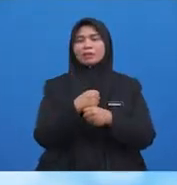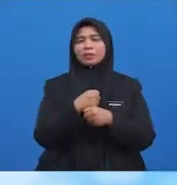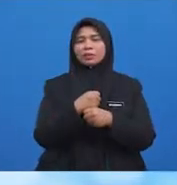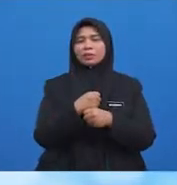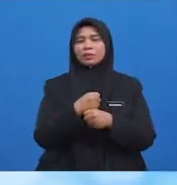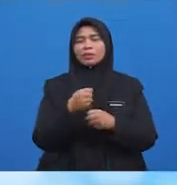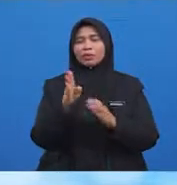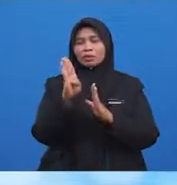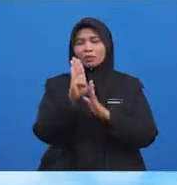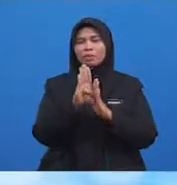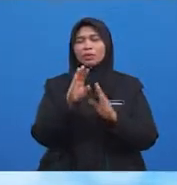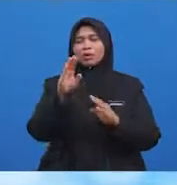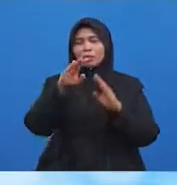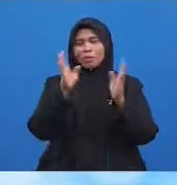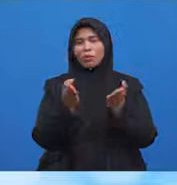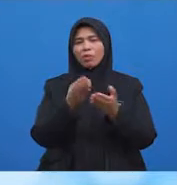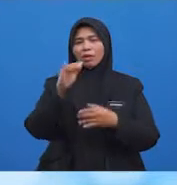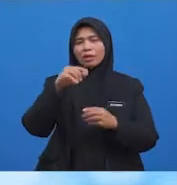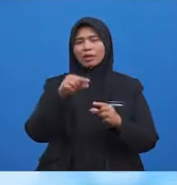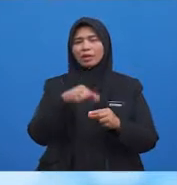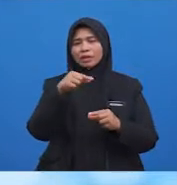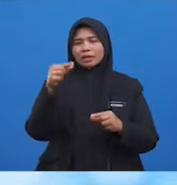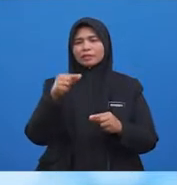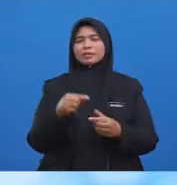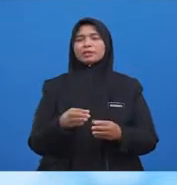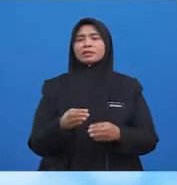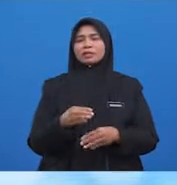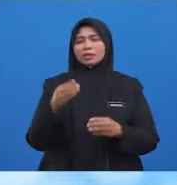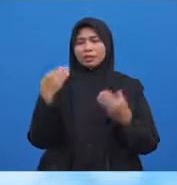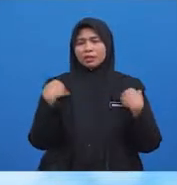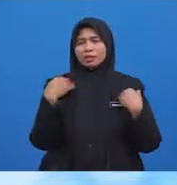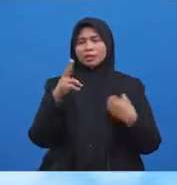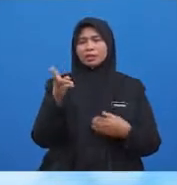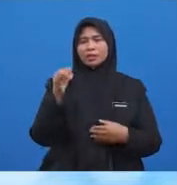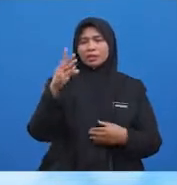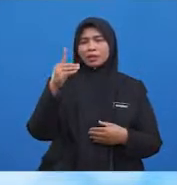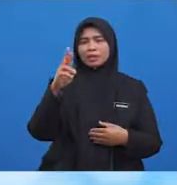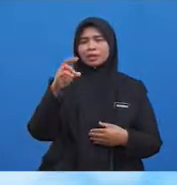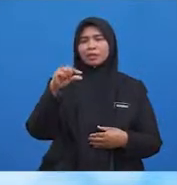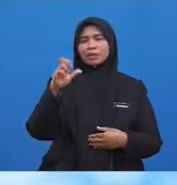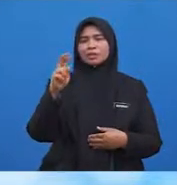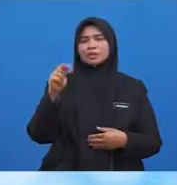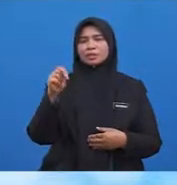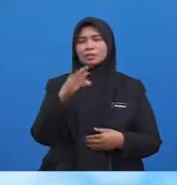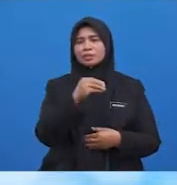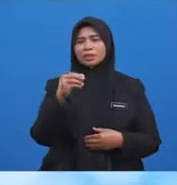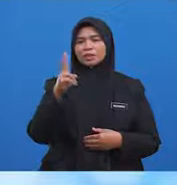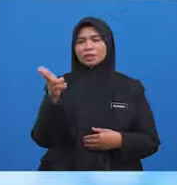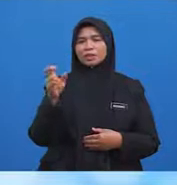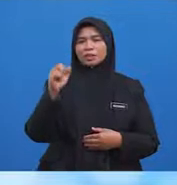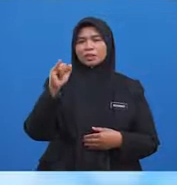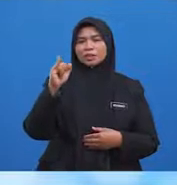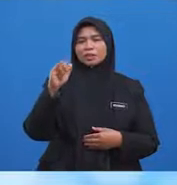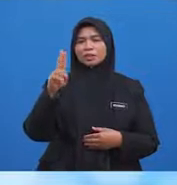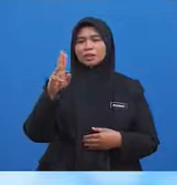Kediri daripada gas hidrogen dan helium pencatuman duet Om hidrogen